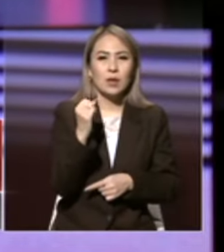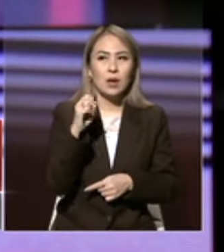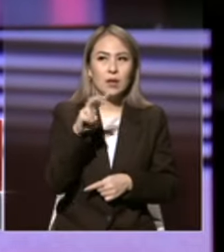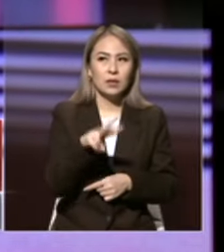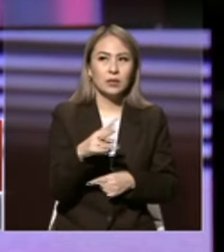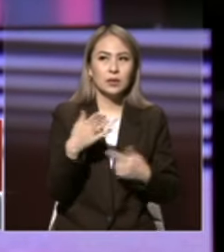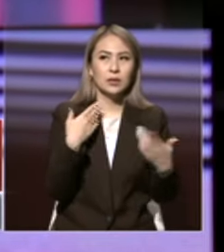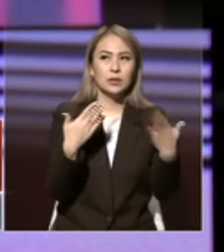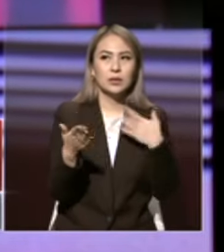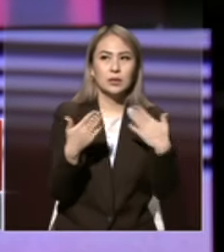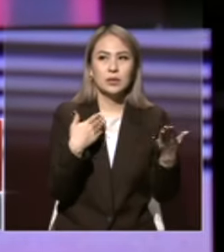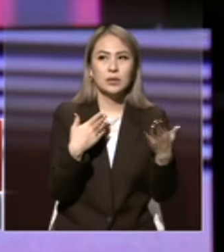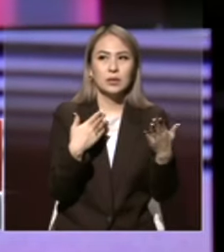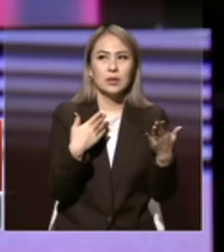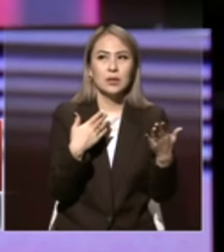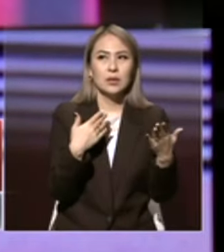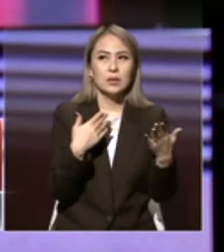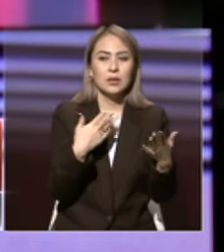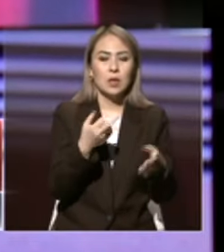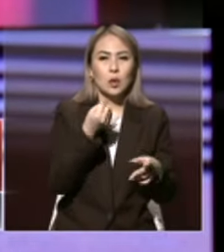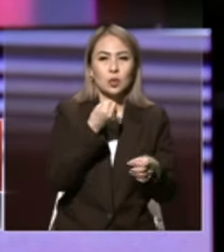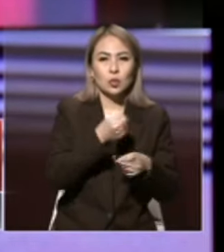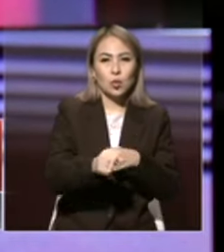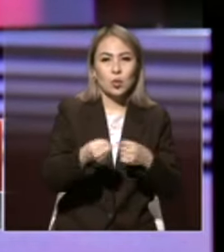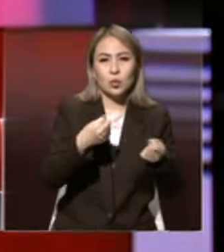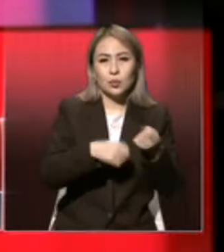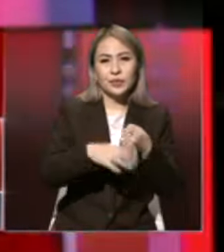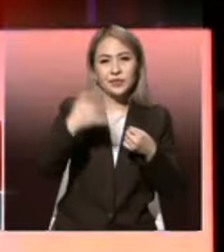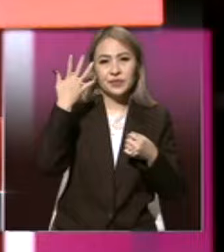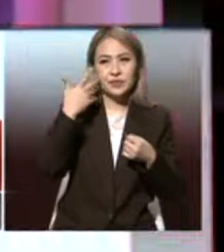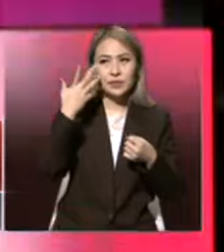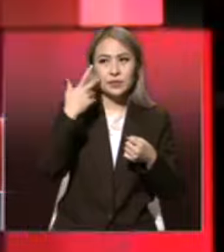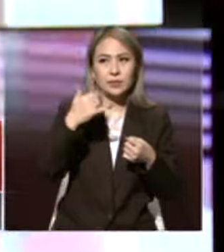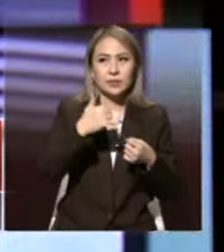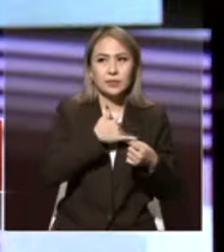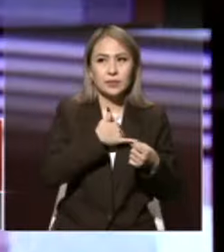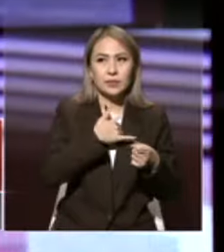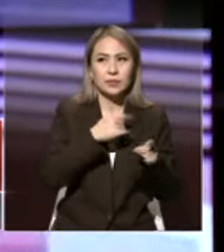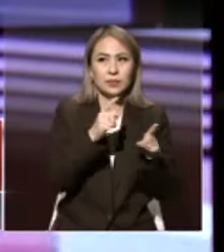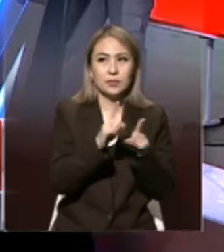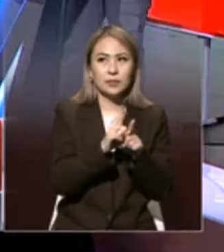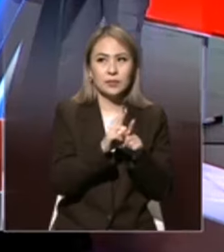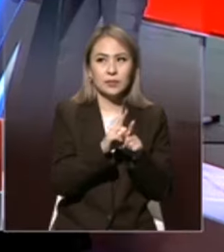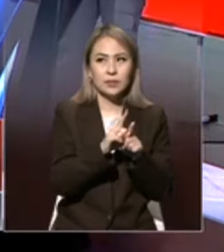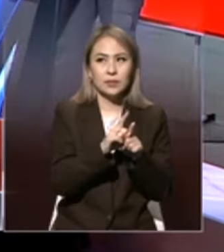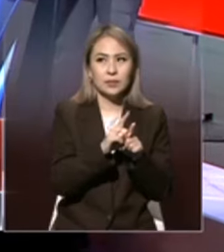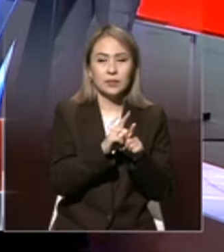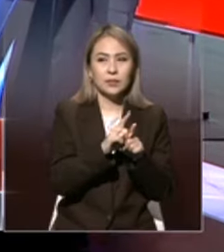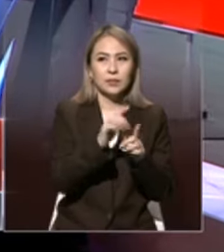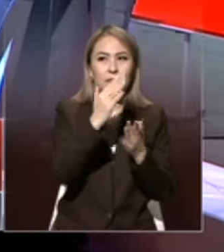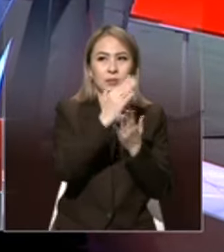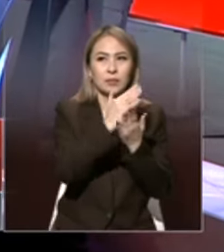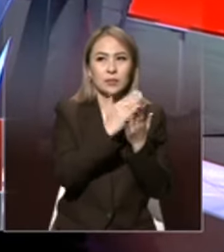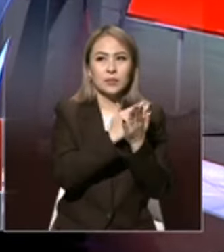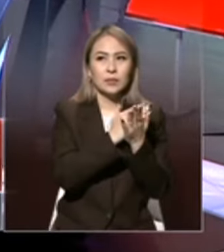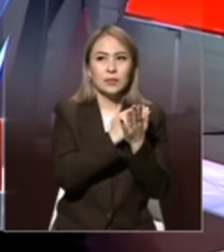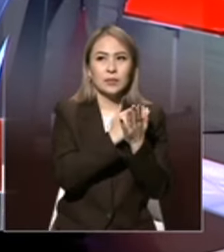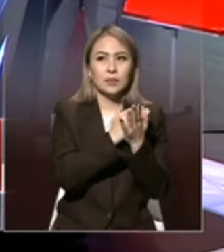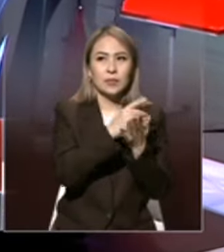адамдардың қарым-қатынасын зерттейді. Зорлық-зомбылық көрсету ол бізде power and relations деген бағытпен. Яғни ол нені